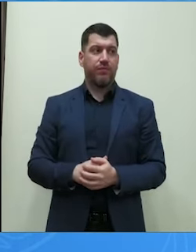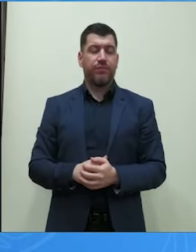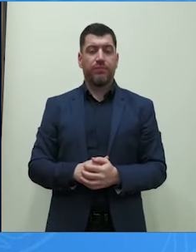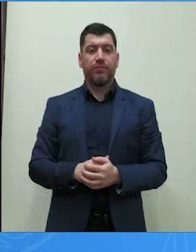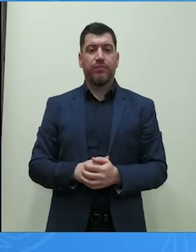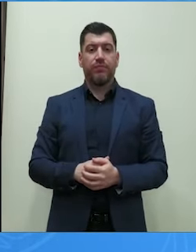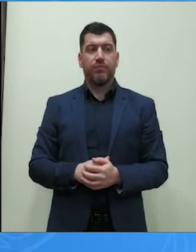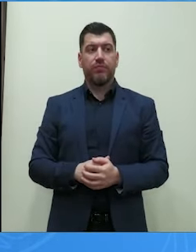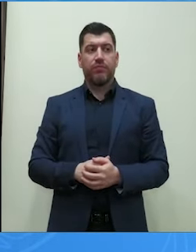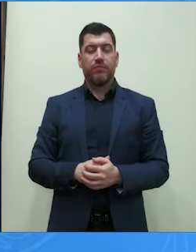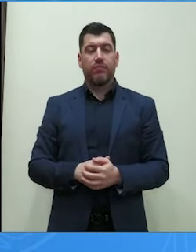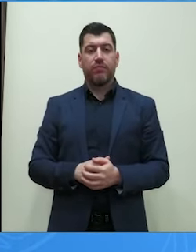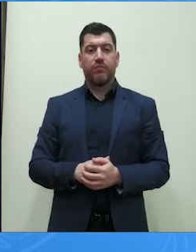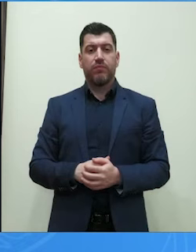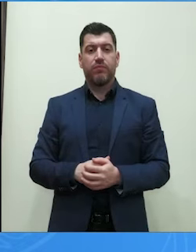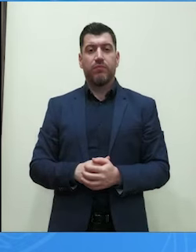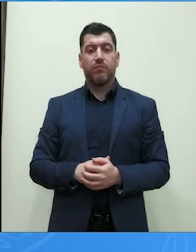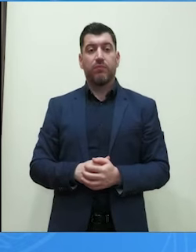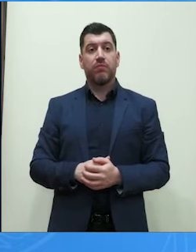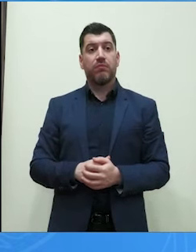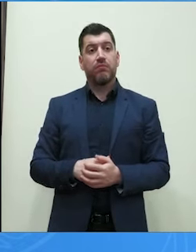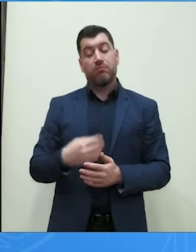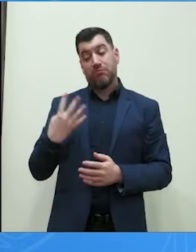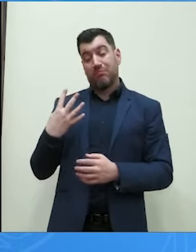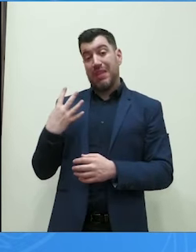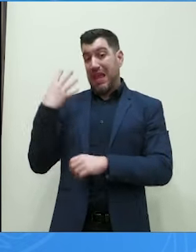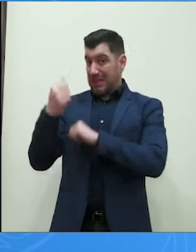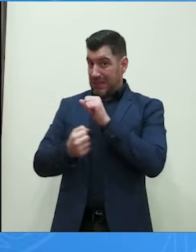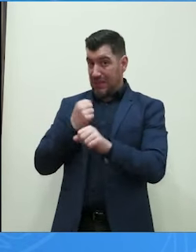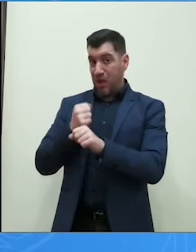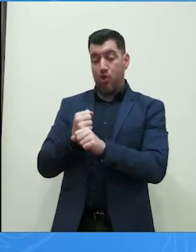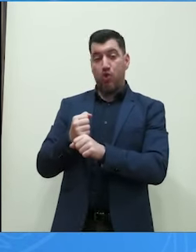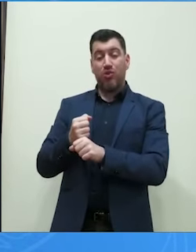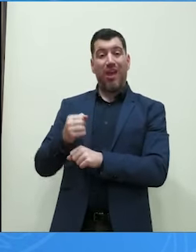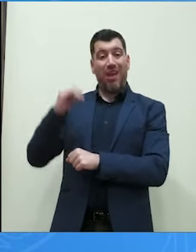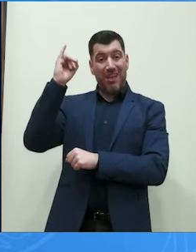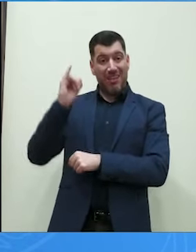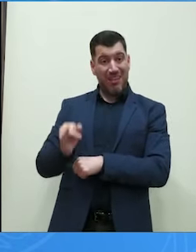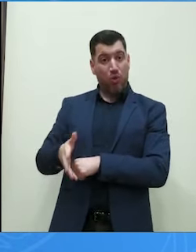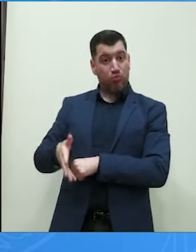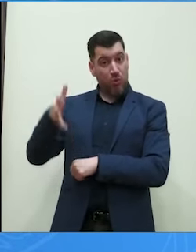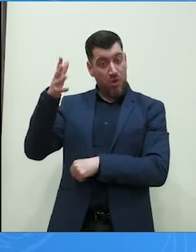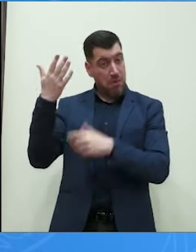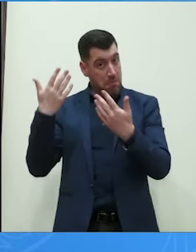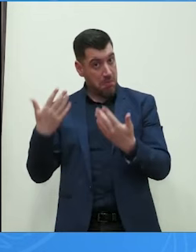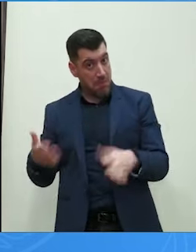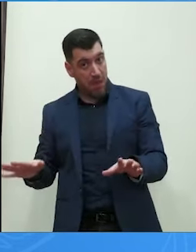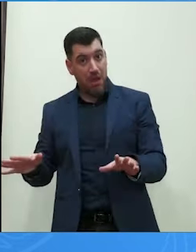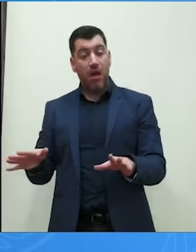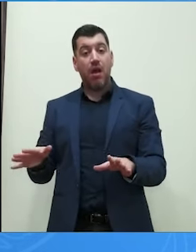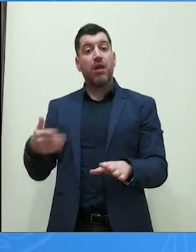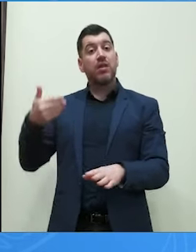τετραετία της προηγούμενης διοίκησης της Νέας Δημοκρατίας Μπακογιάννη και υπάρχει και μια εννιαετία διοίκησης της κεντροαριστεράς επί Καμίνη,